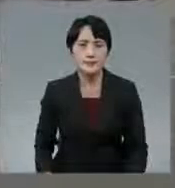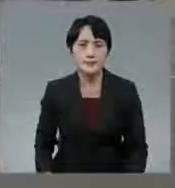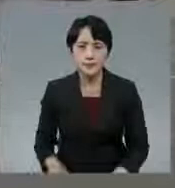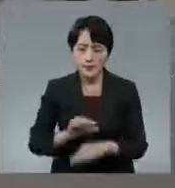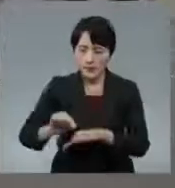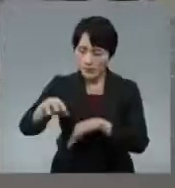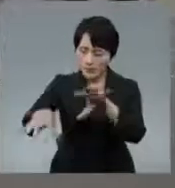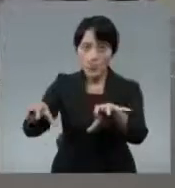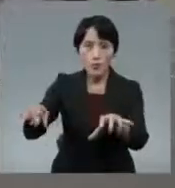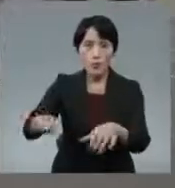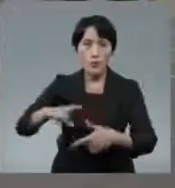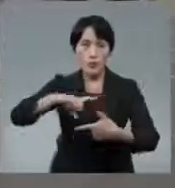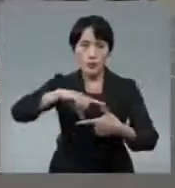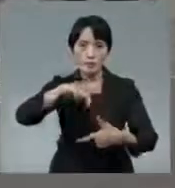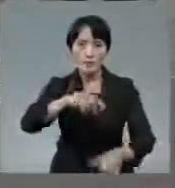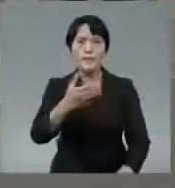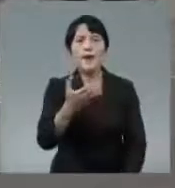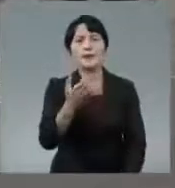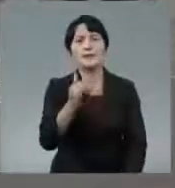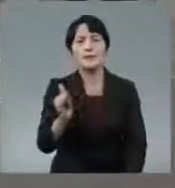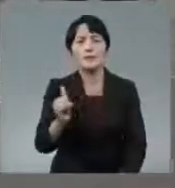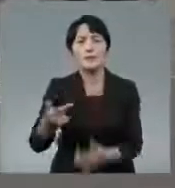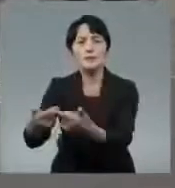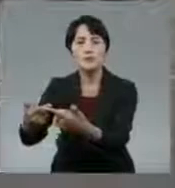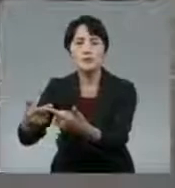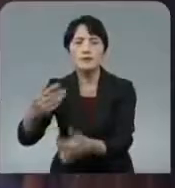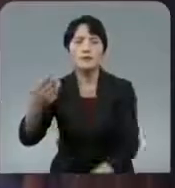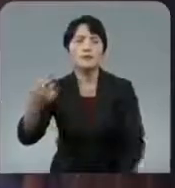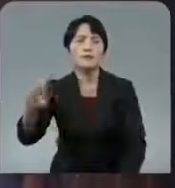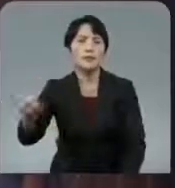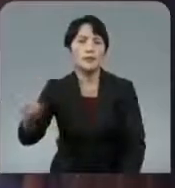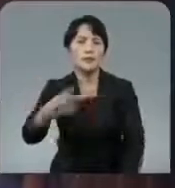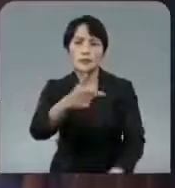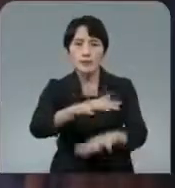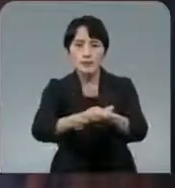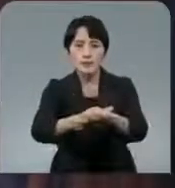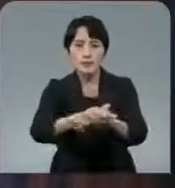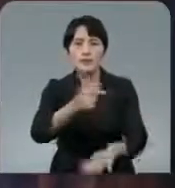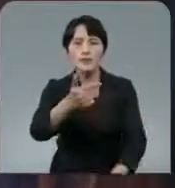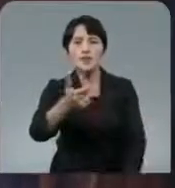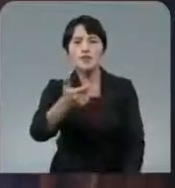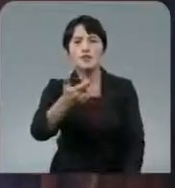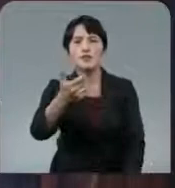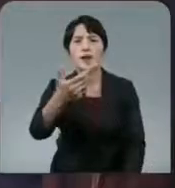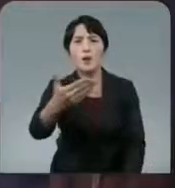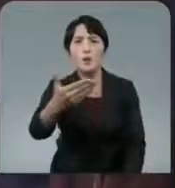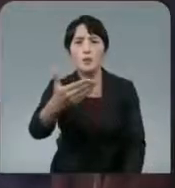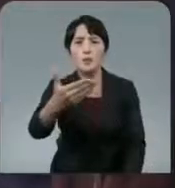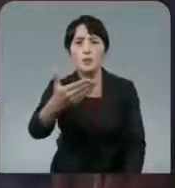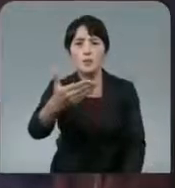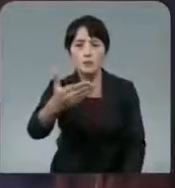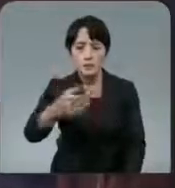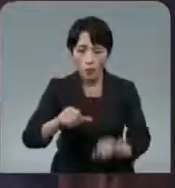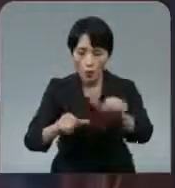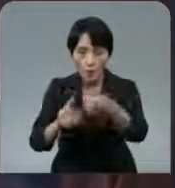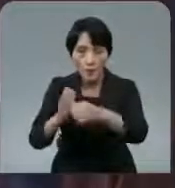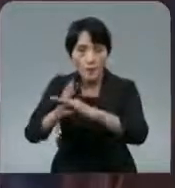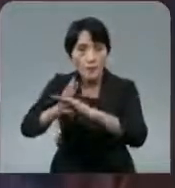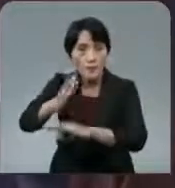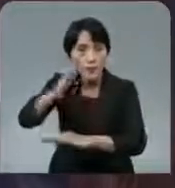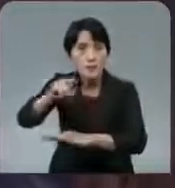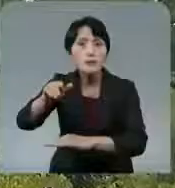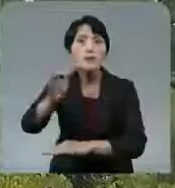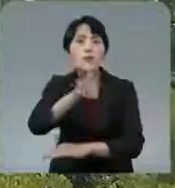на долю столичного региона пришли 65 процентов новых случаев инфекций общее количество